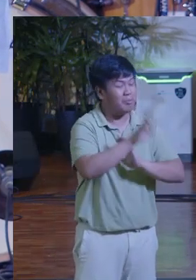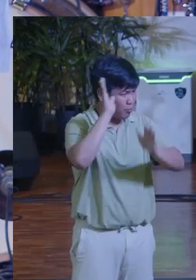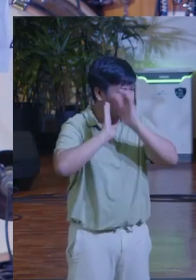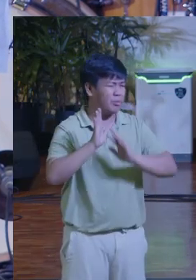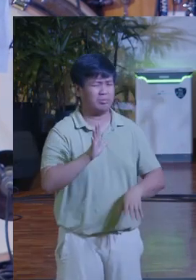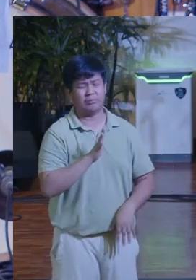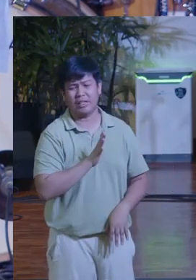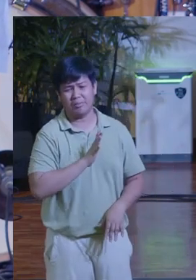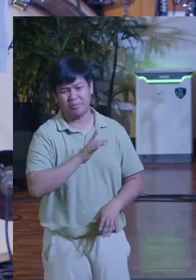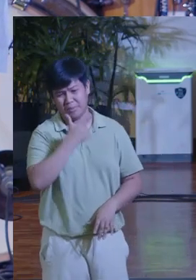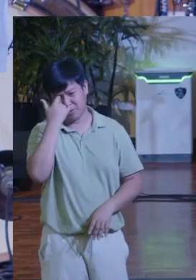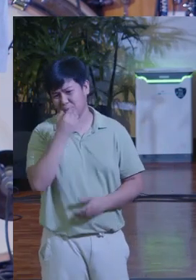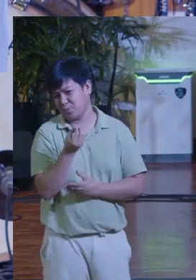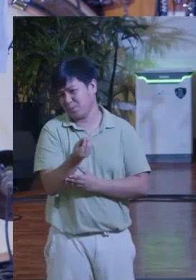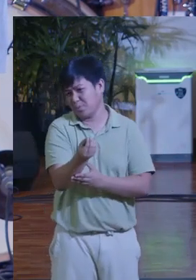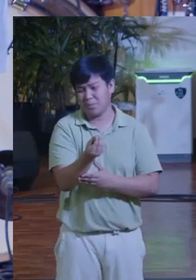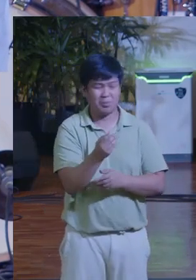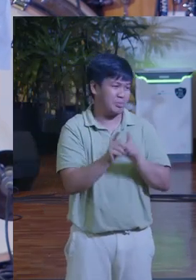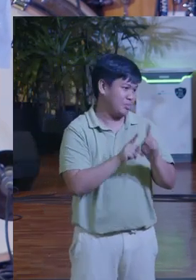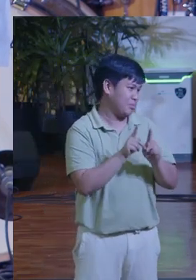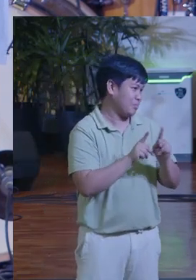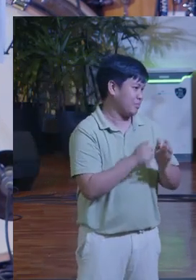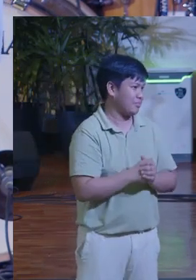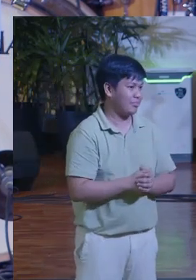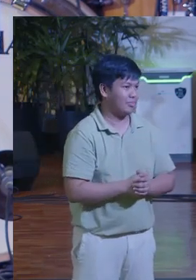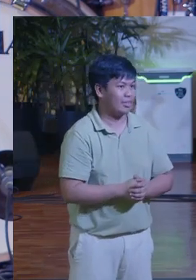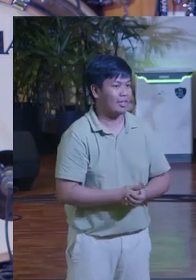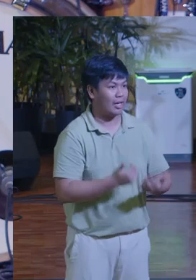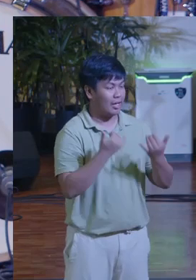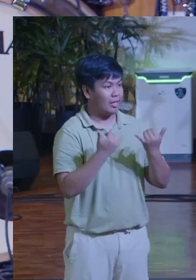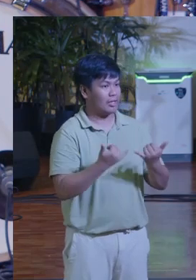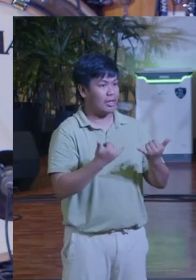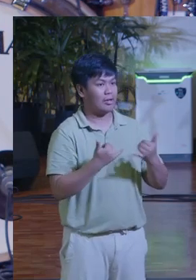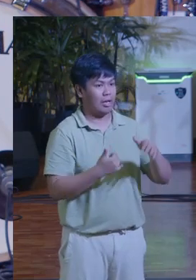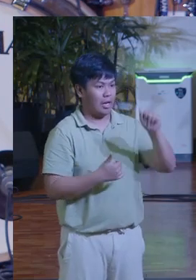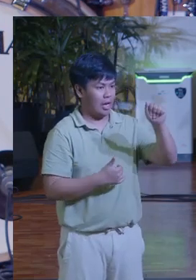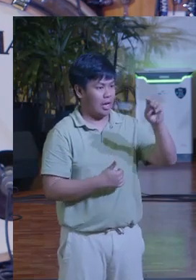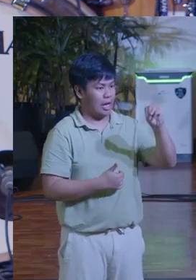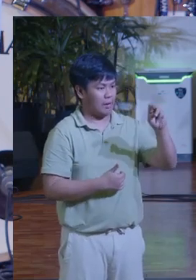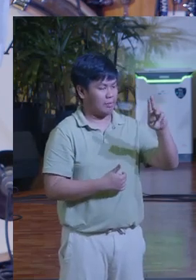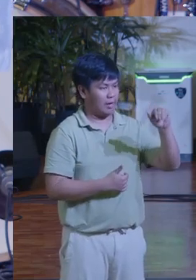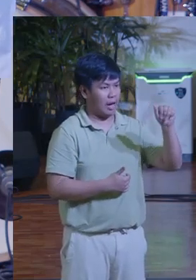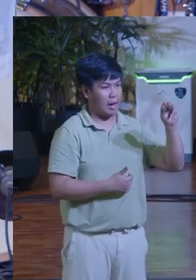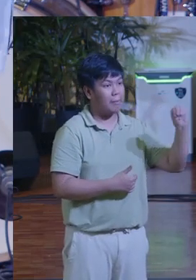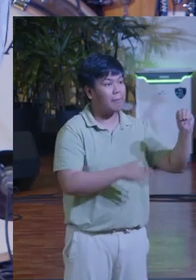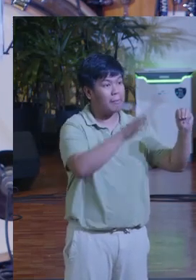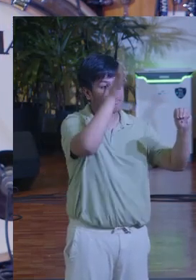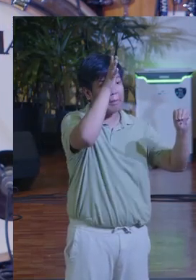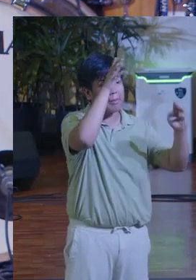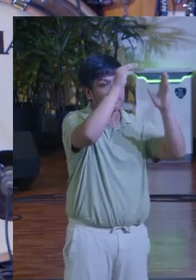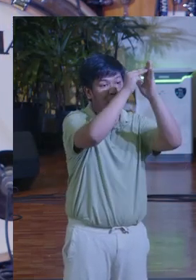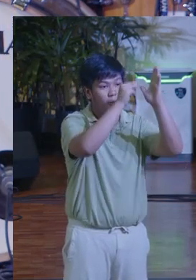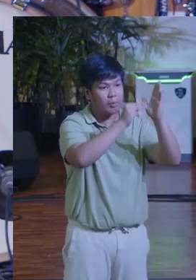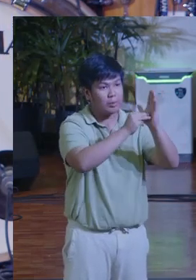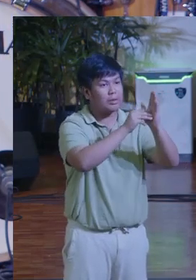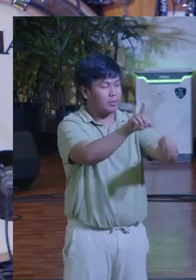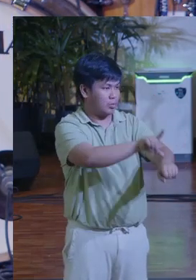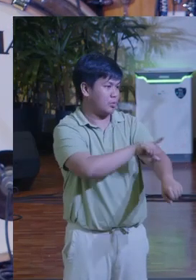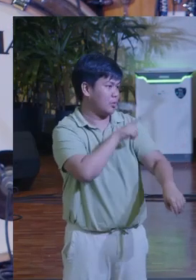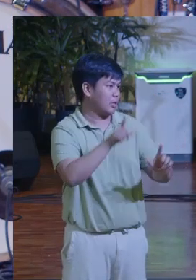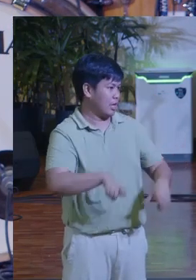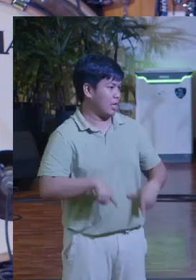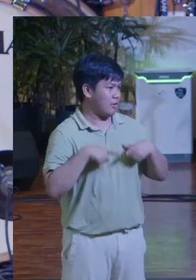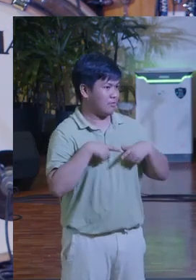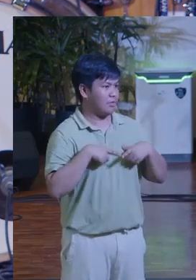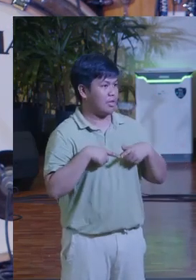Aaron and Moses, the years of the life of Amram being 137 years. So alam na natin ngayon na ang pangalan ng mag-asawa